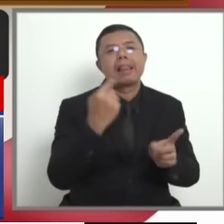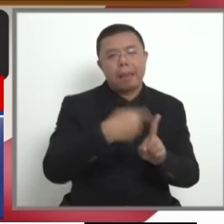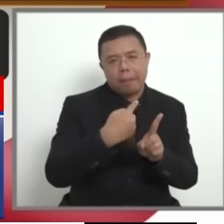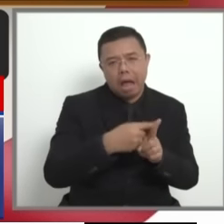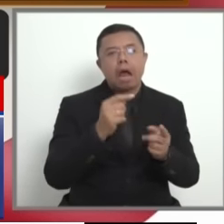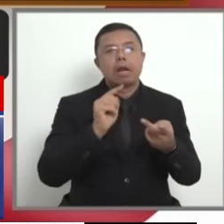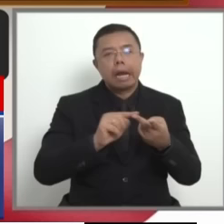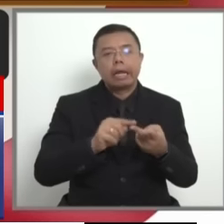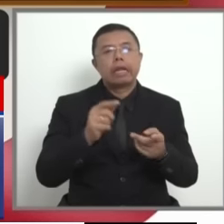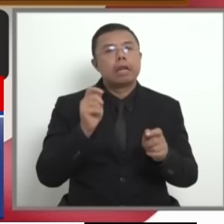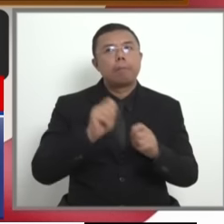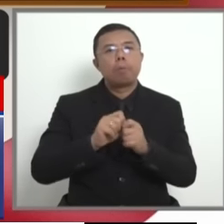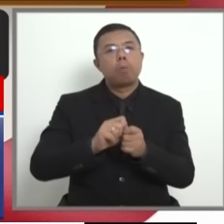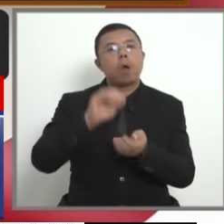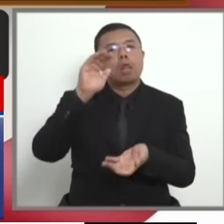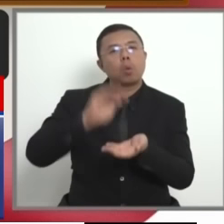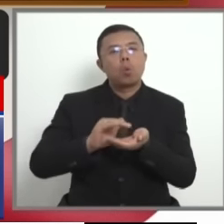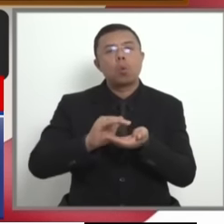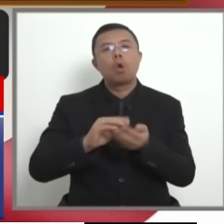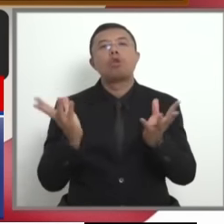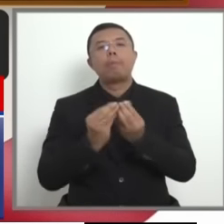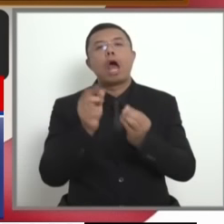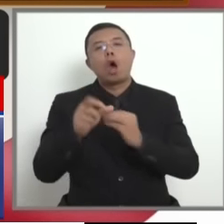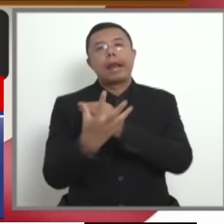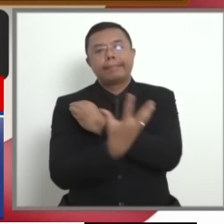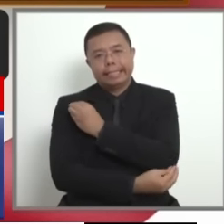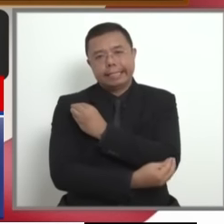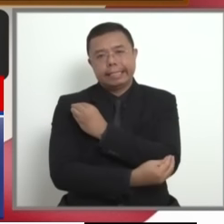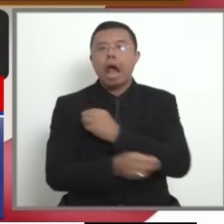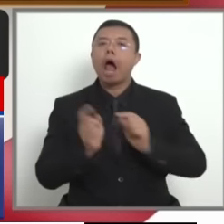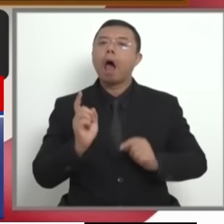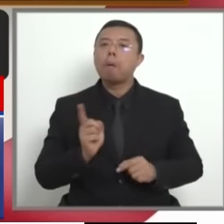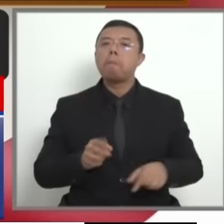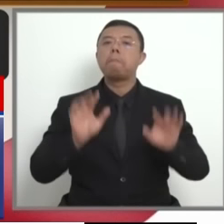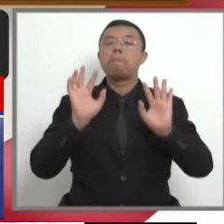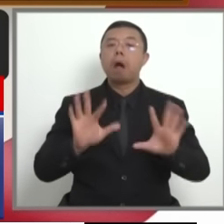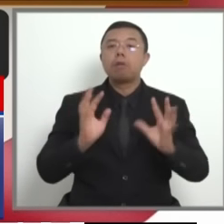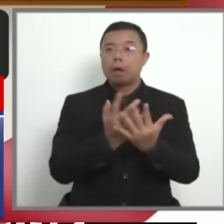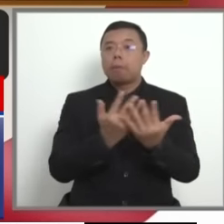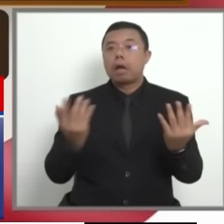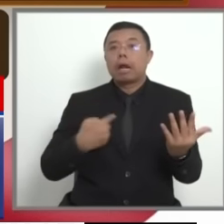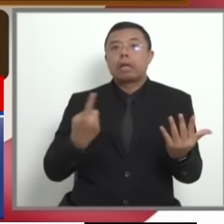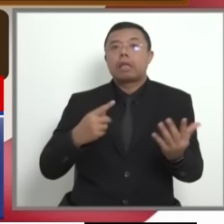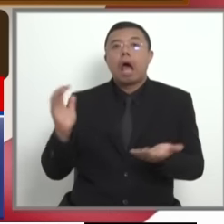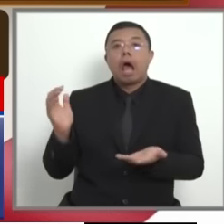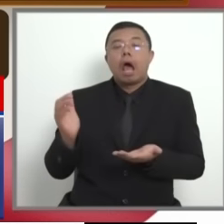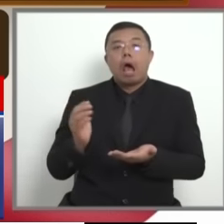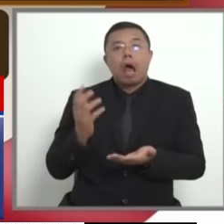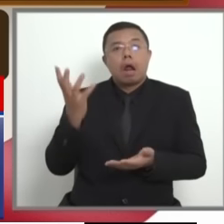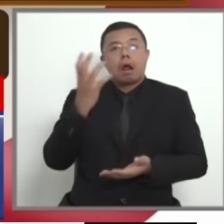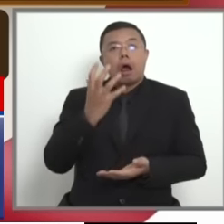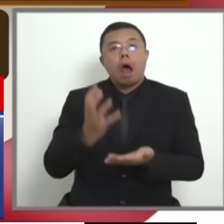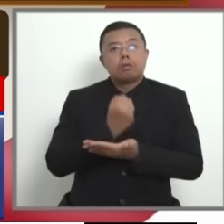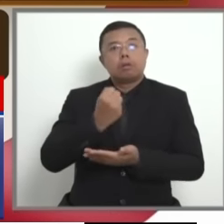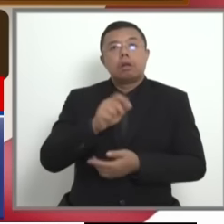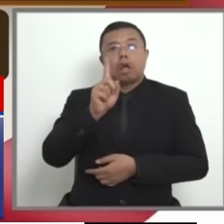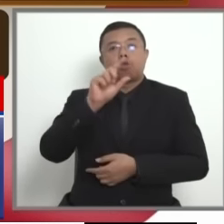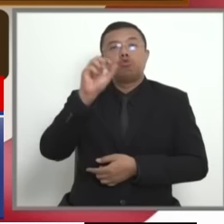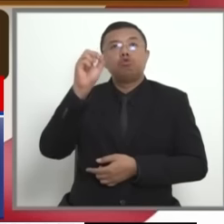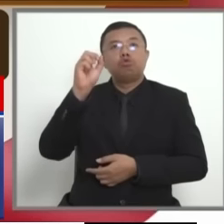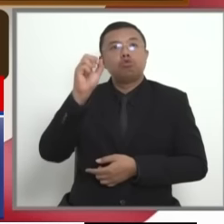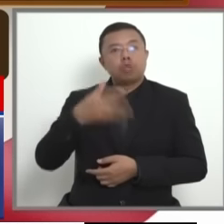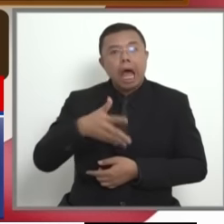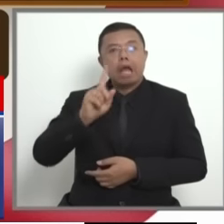dan juga ini mengurangi kemiskinan karena ee banyak sekali rakyat kita yang penghasilannya hanya Rp1 juta